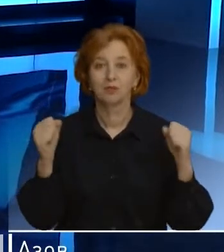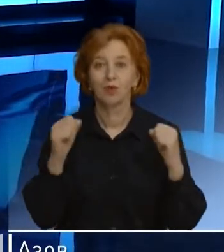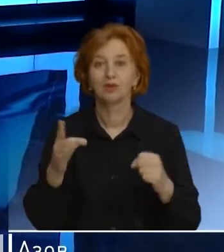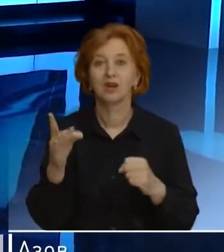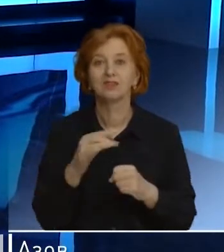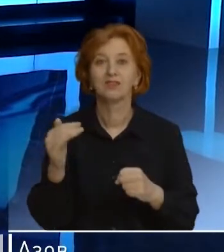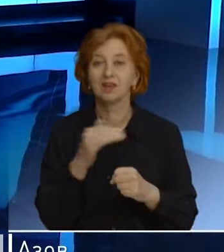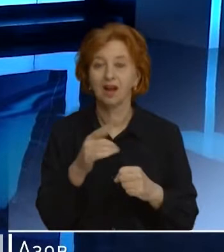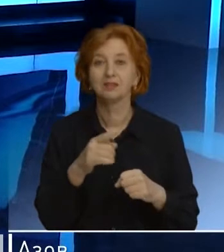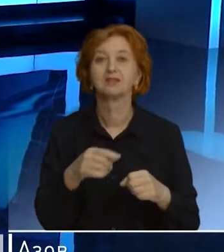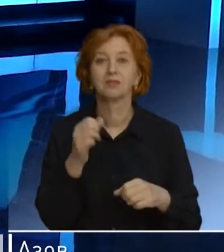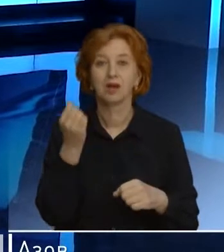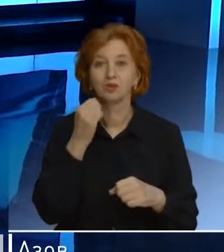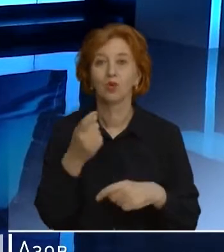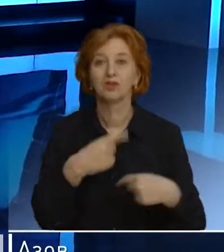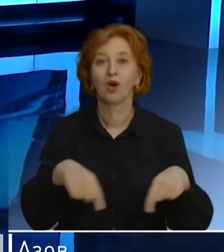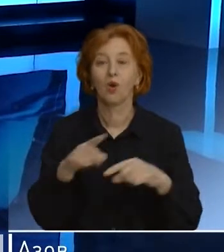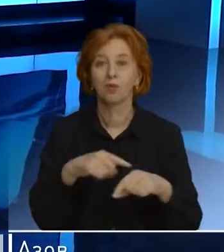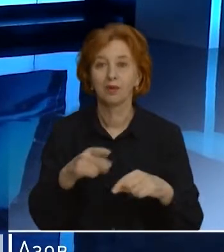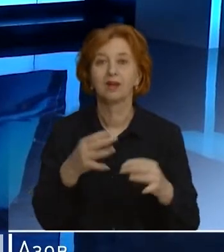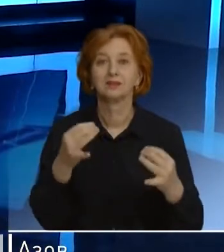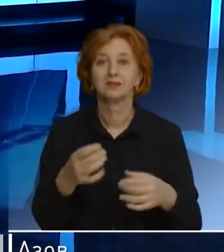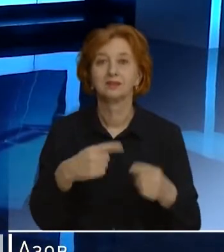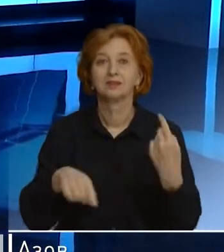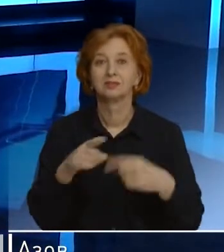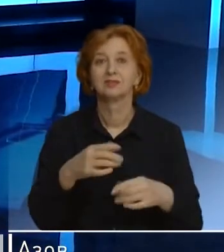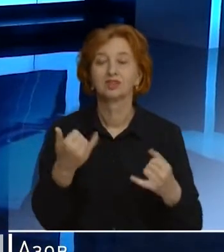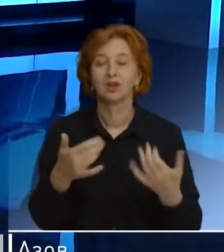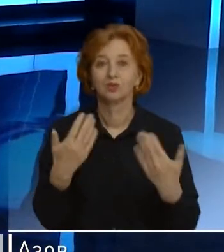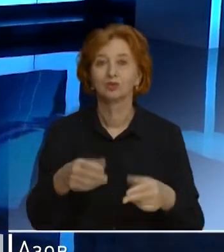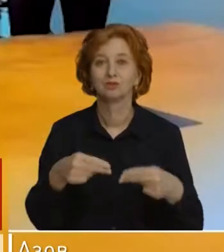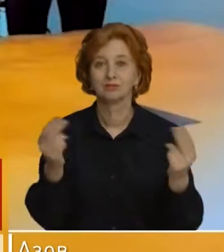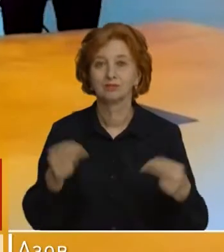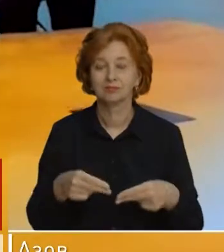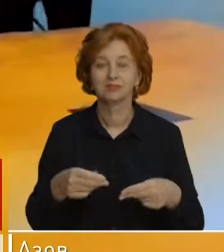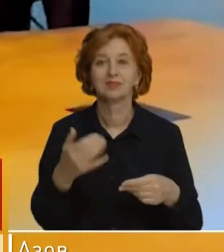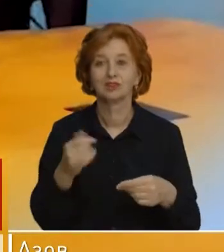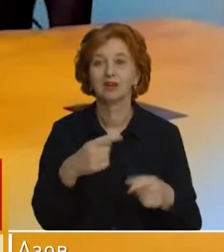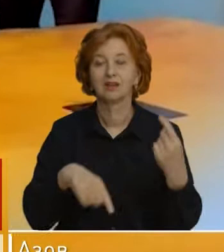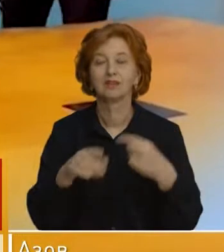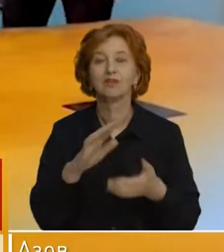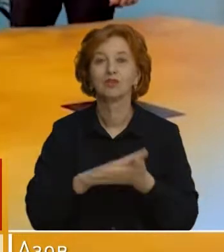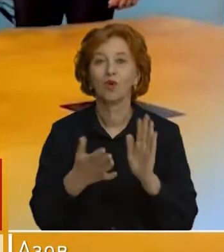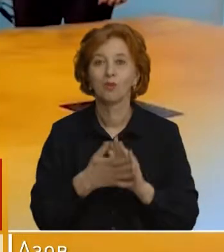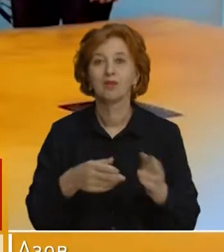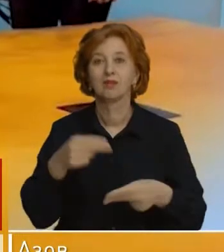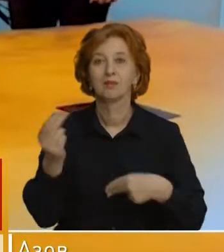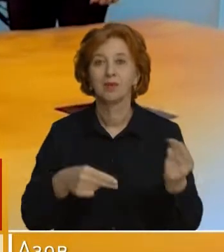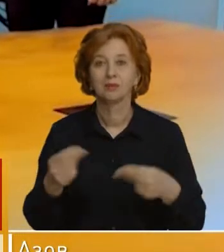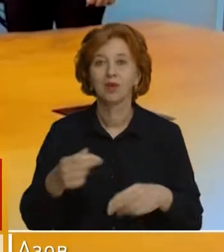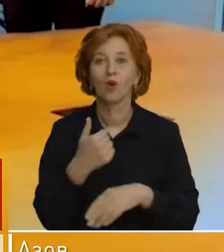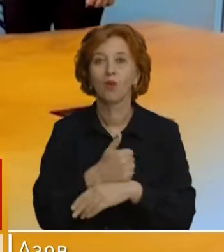Федерации, правительством Ростовской области и Федерацией футбола региона, сообщает сайт Donland. Свою подпись под документом поставил